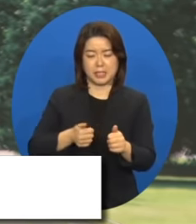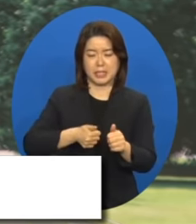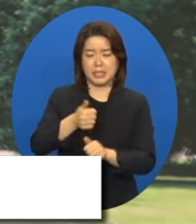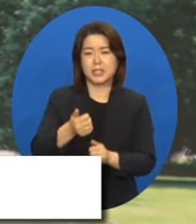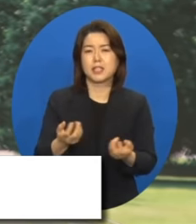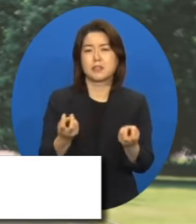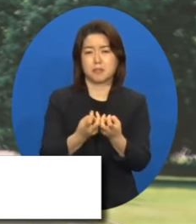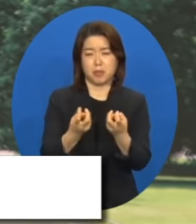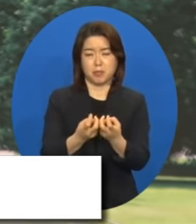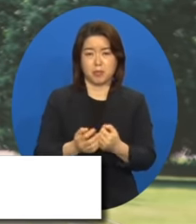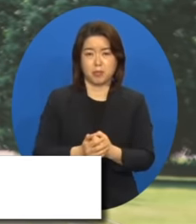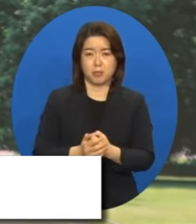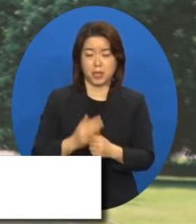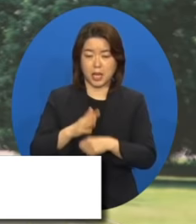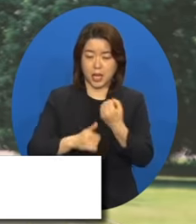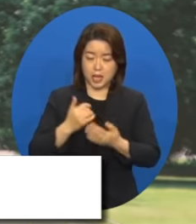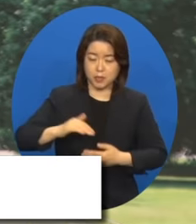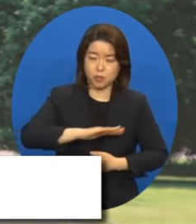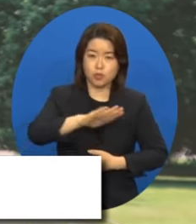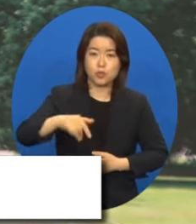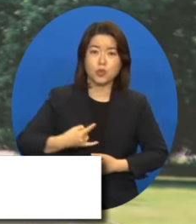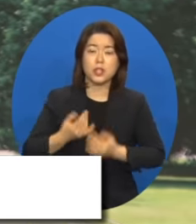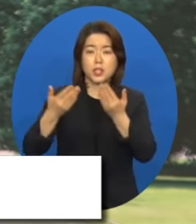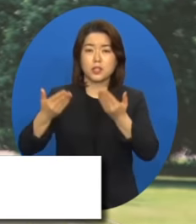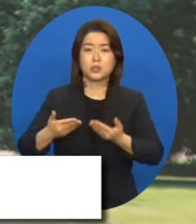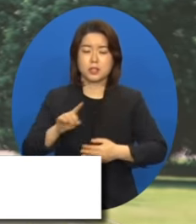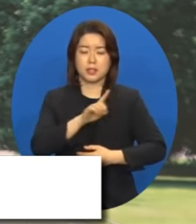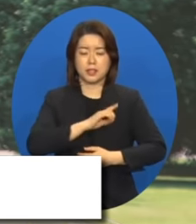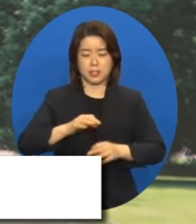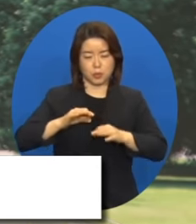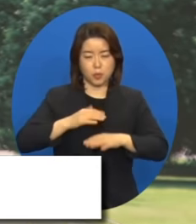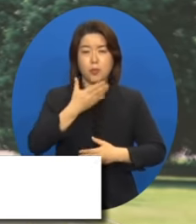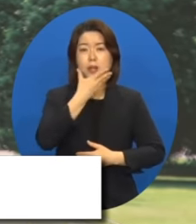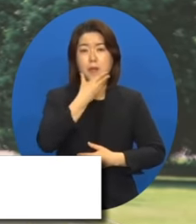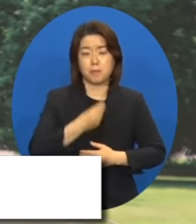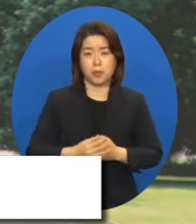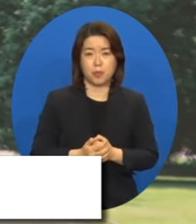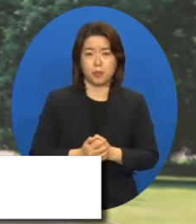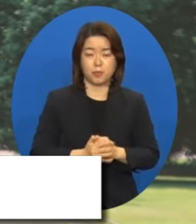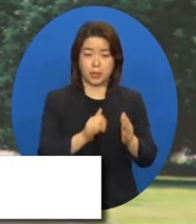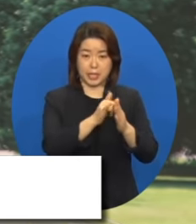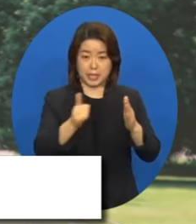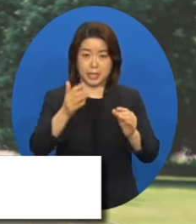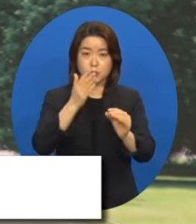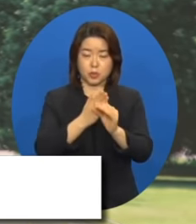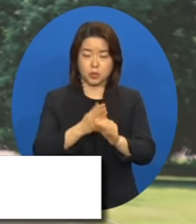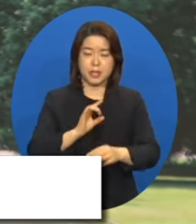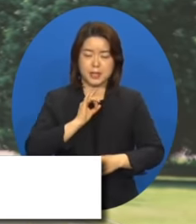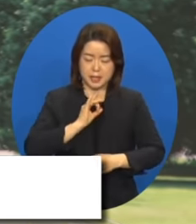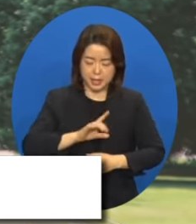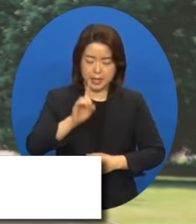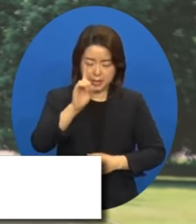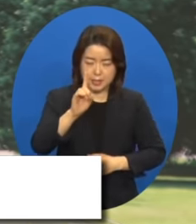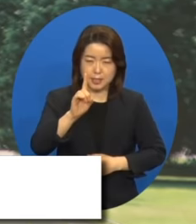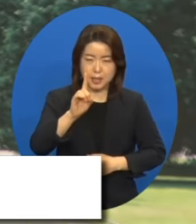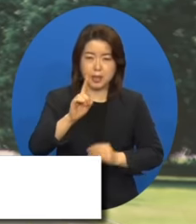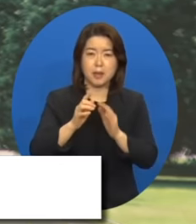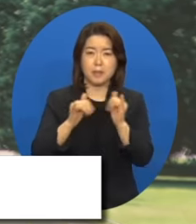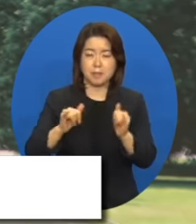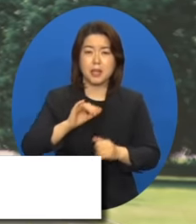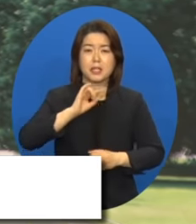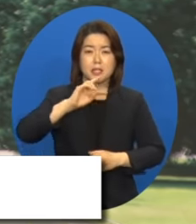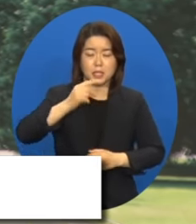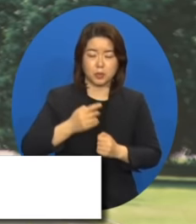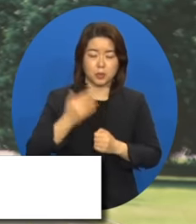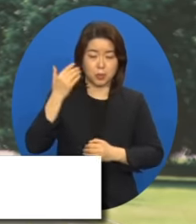길이에요. 하나님이 우리에게 주신 가장 놀라운 복입니다. 가족 중에 한 사람만이라도 하나님의